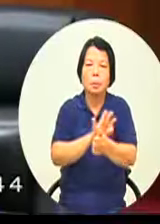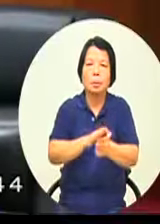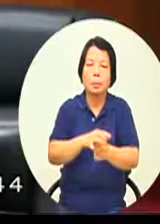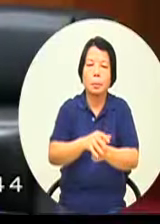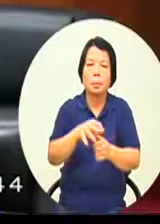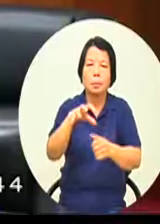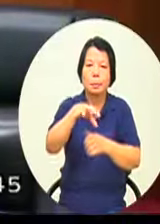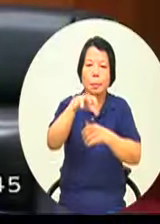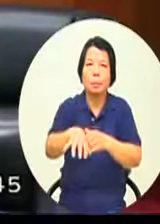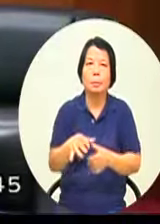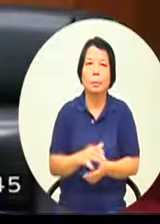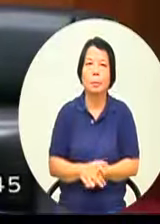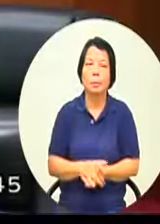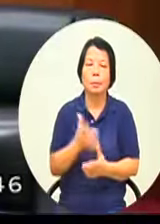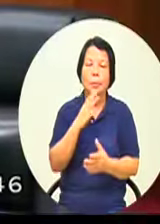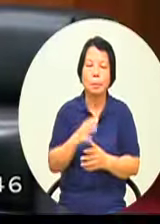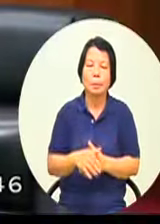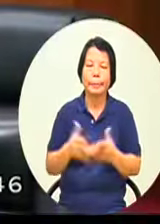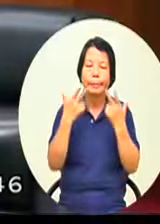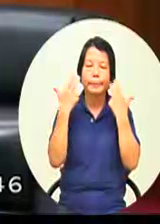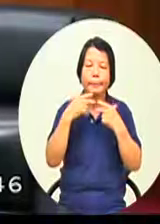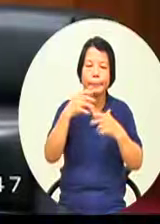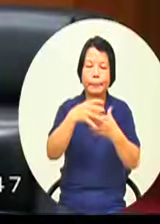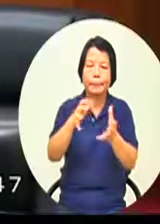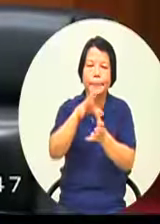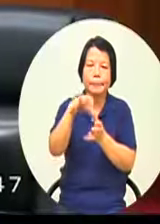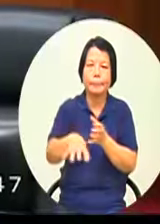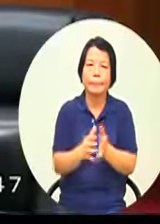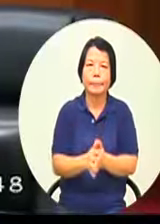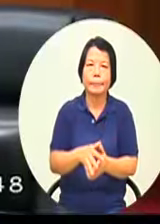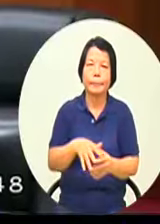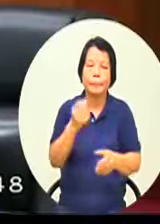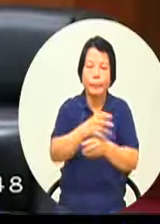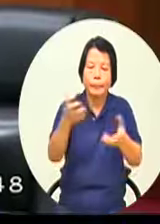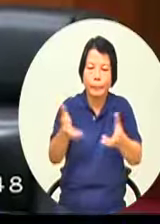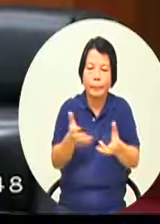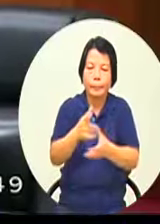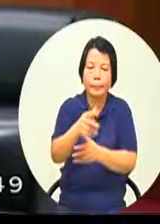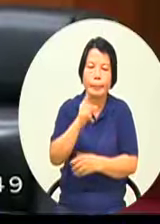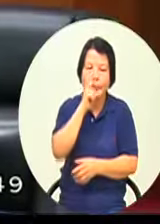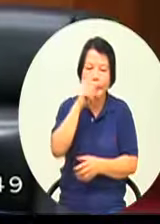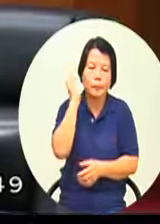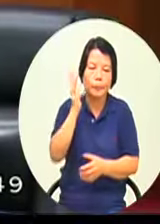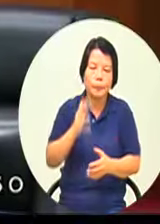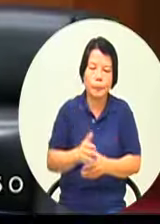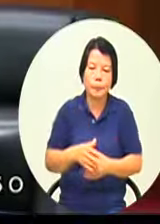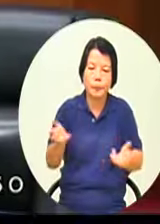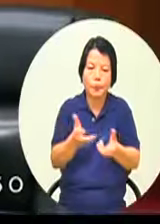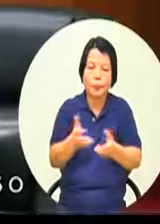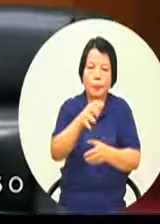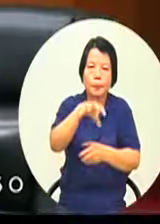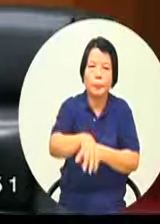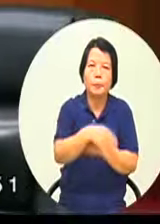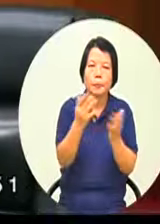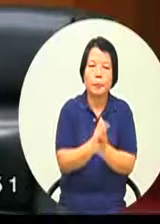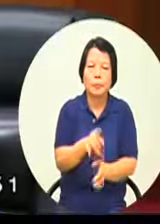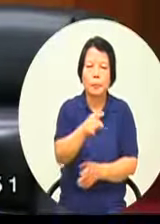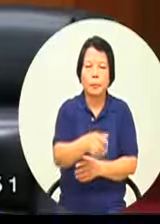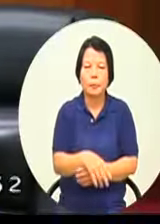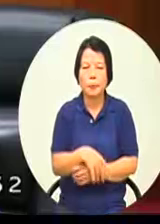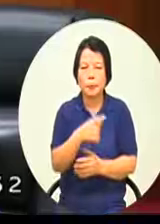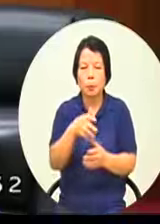在部落的下方也建了一个污水处理厂，但是我经常经过都闻到那个味